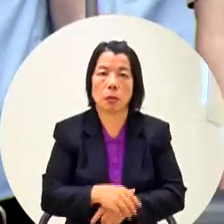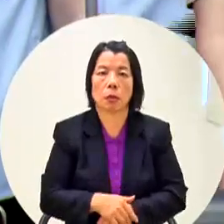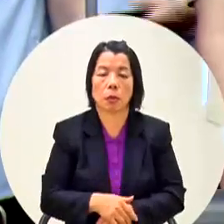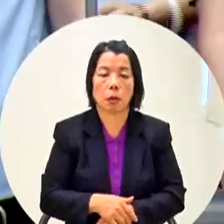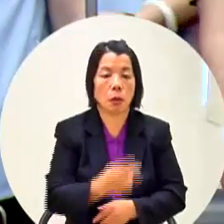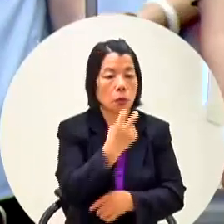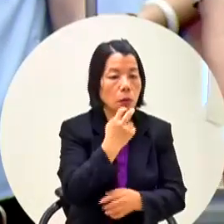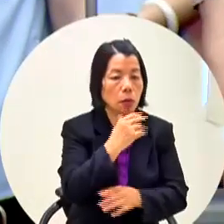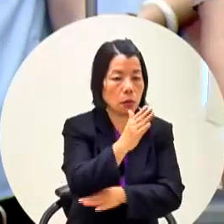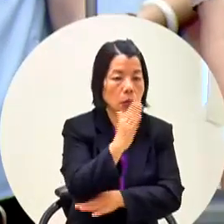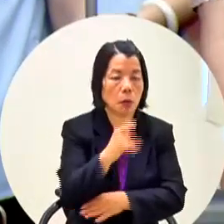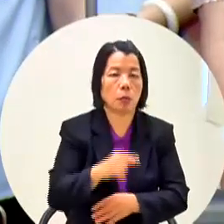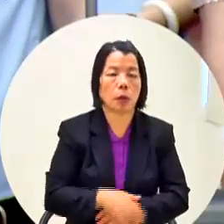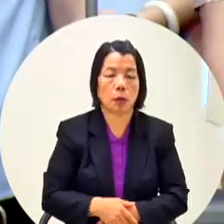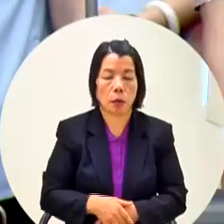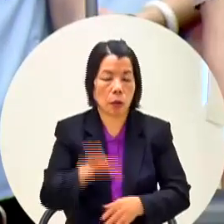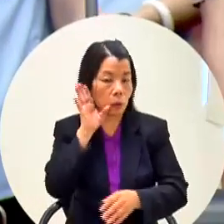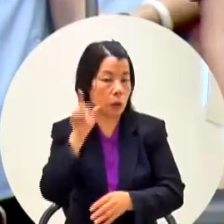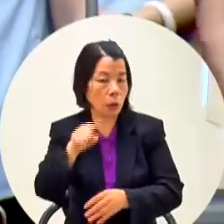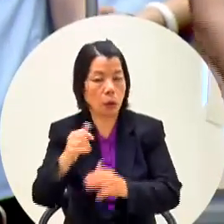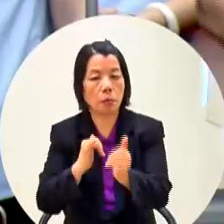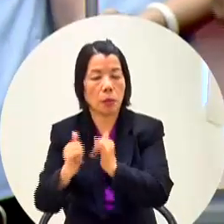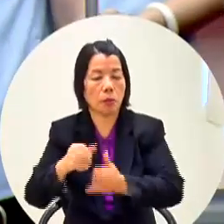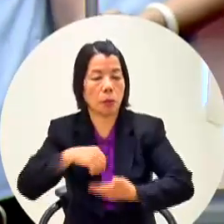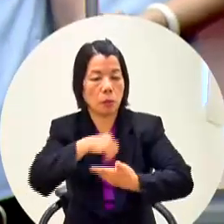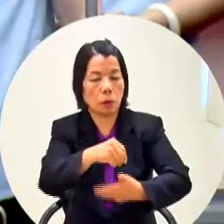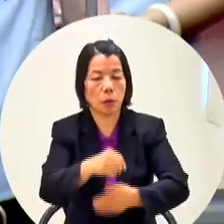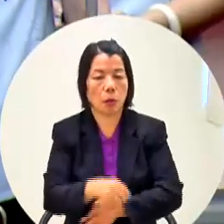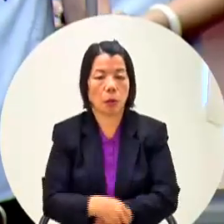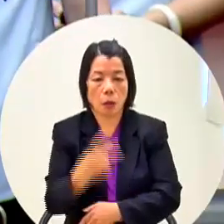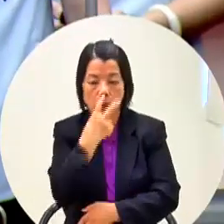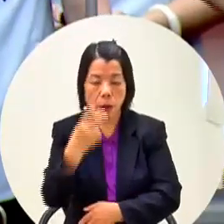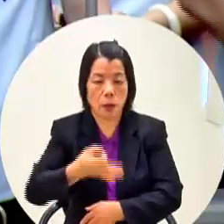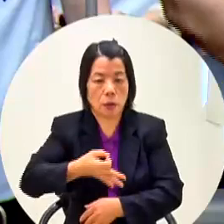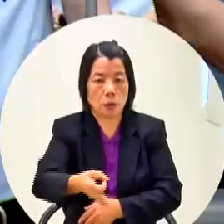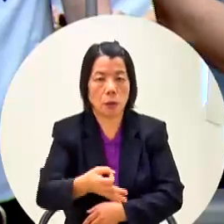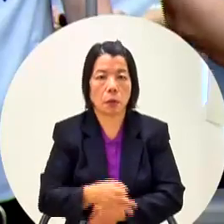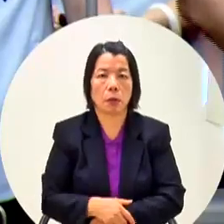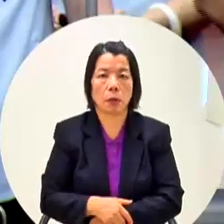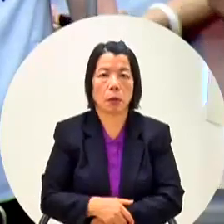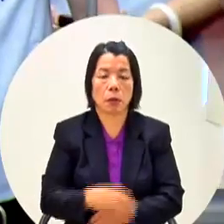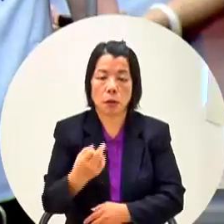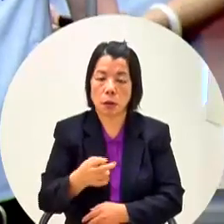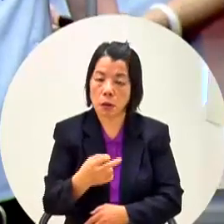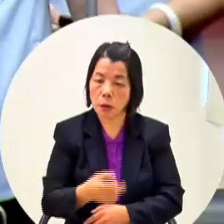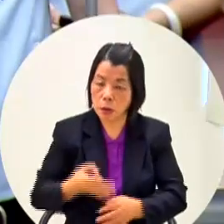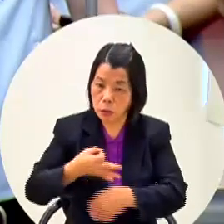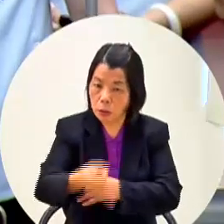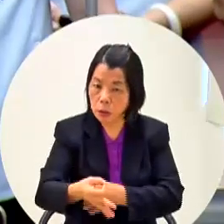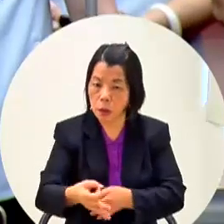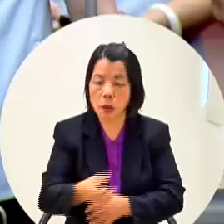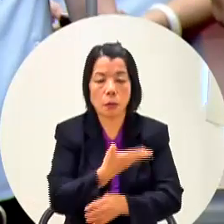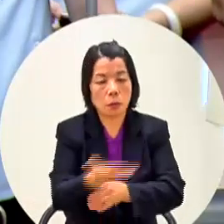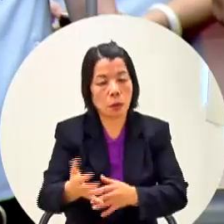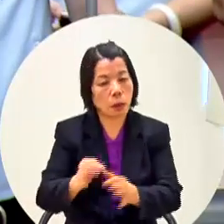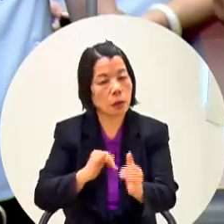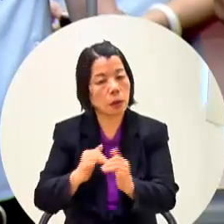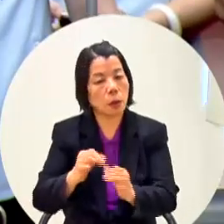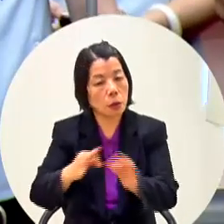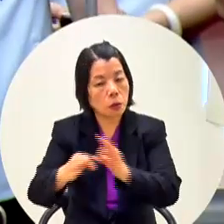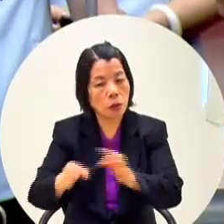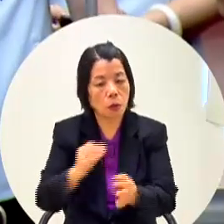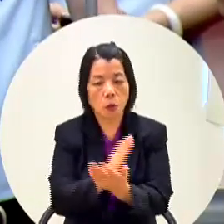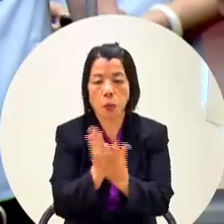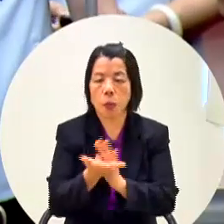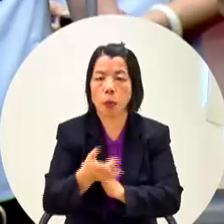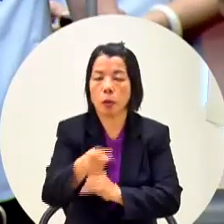政府要听取民意来发现金？这个现金发放可以让各行各业所有有需要的